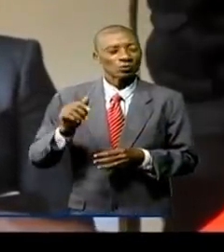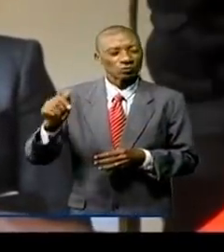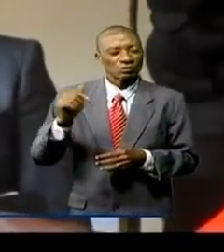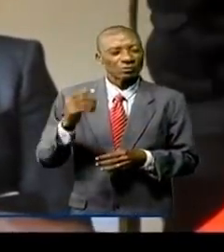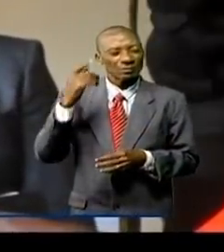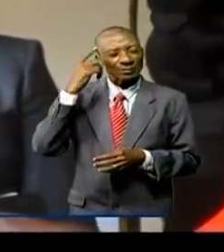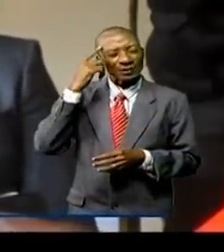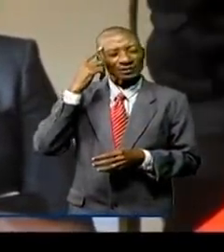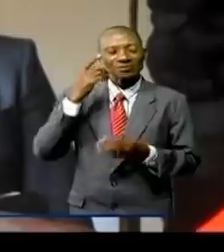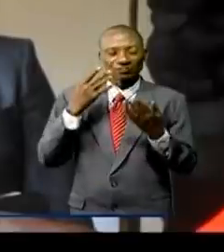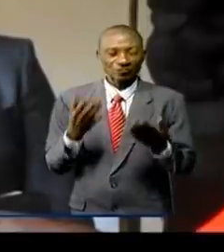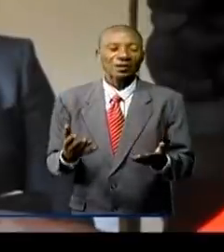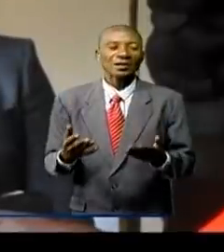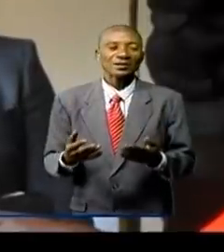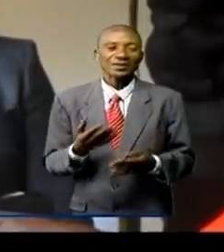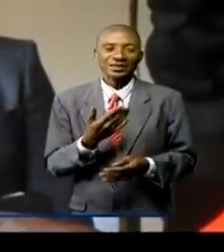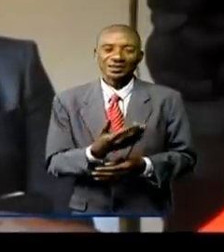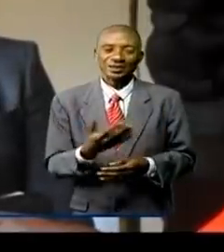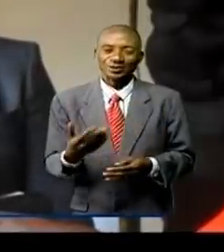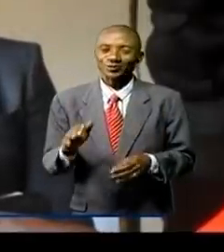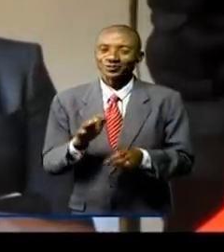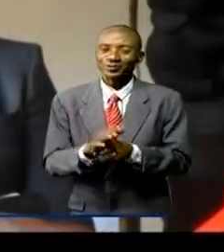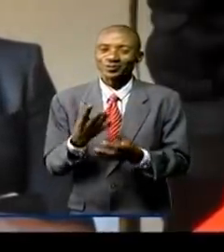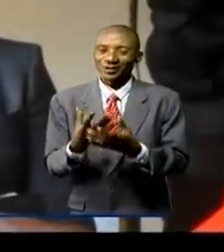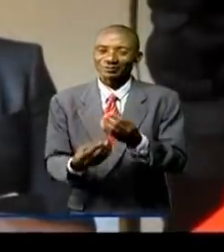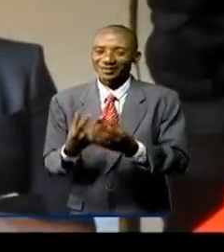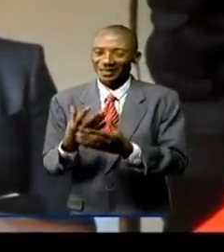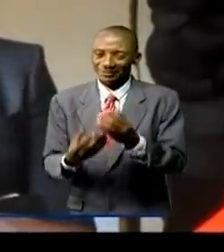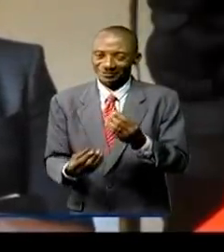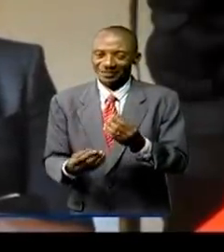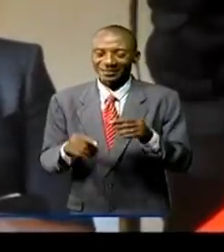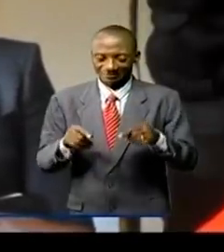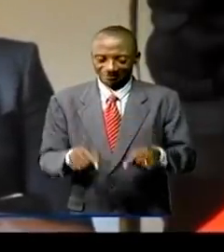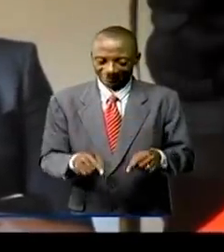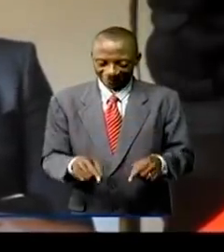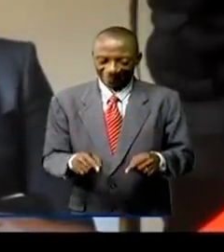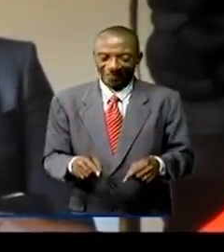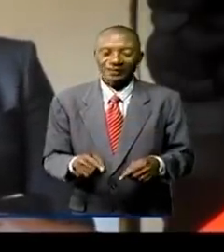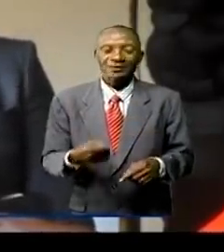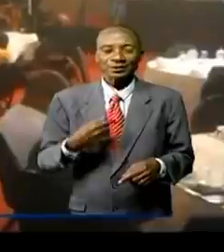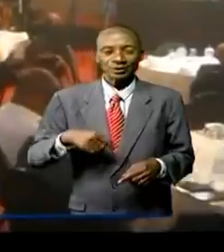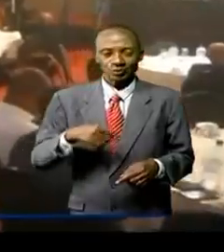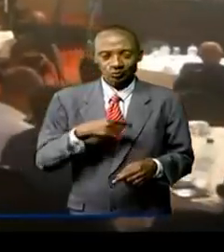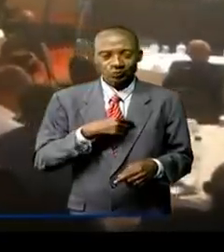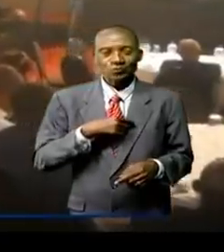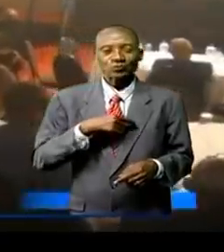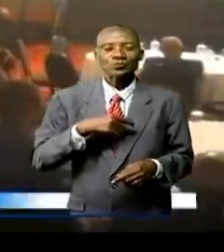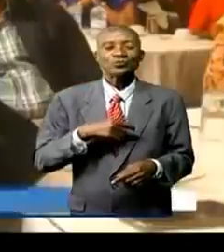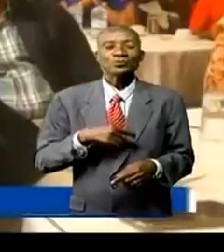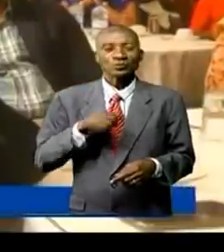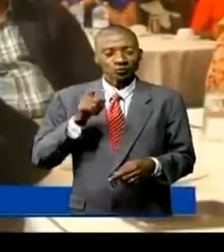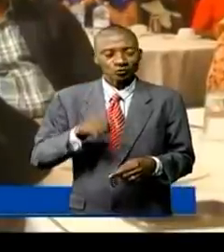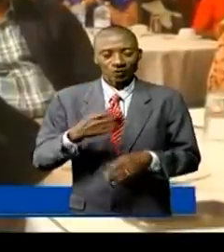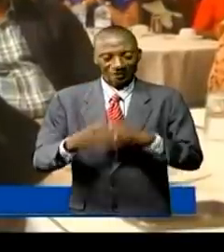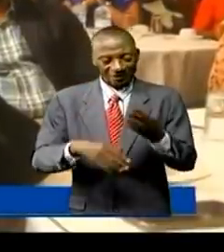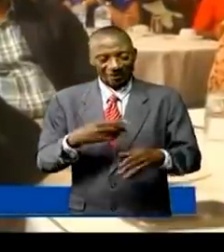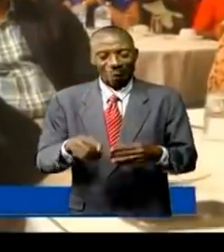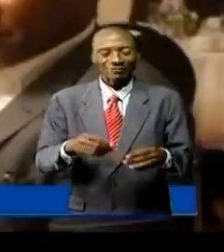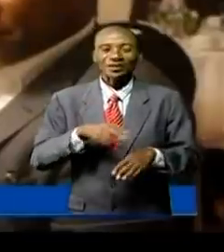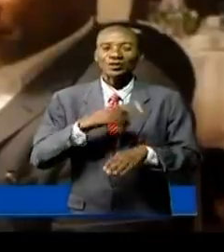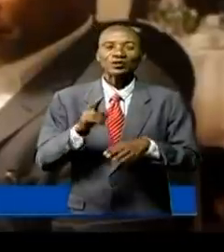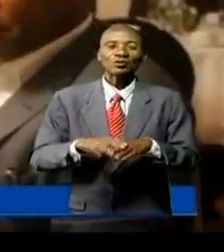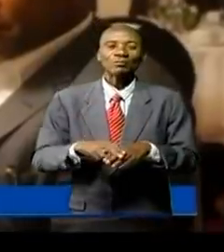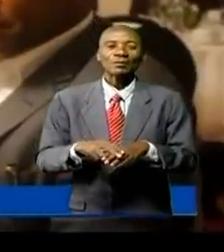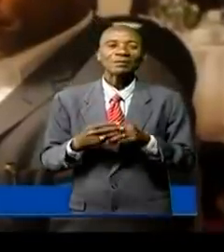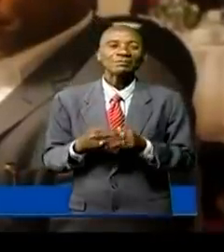l'autorité de régulation de la sous-traitance soit effective, qu'elle puisse fonctionner. normalement. Invités des marques, chefs